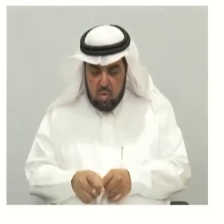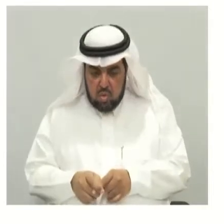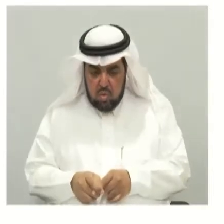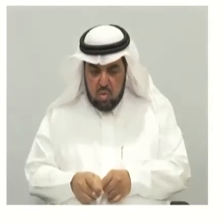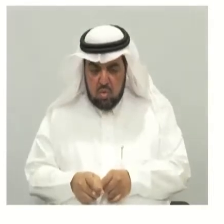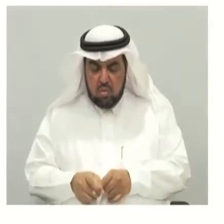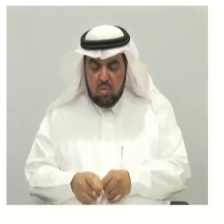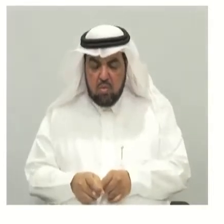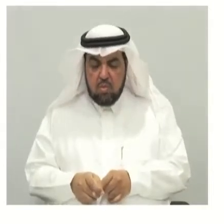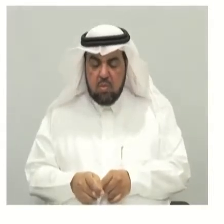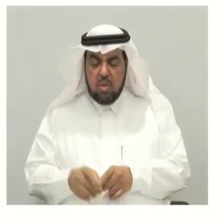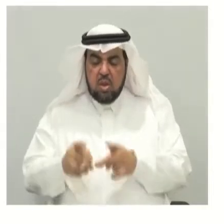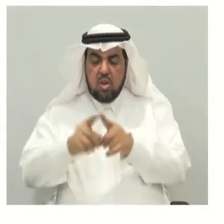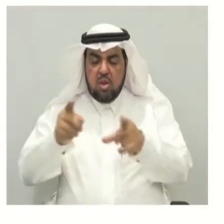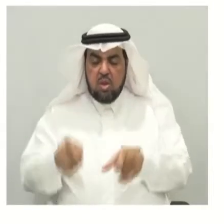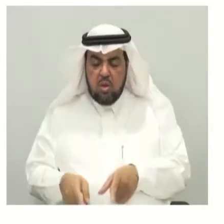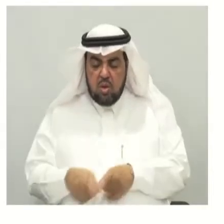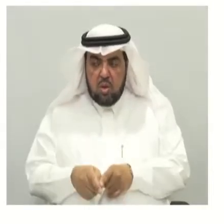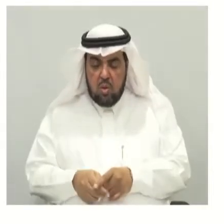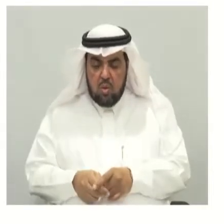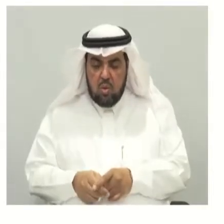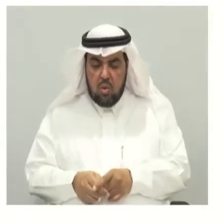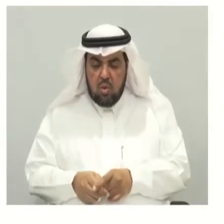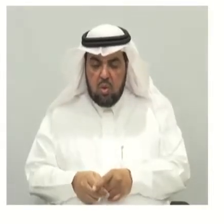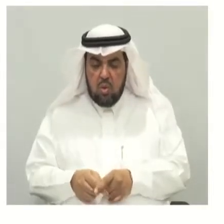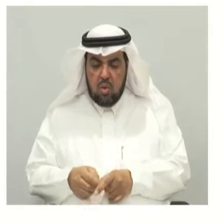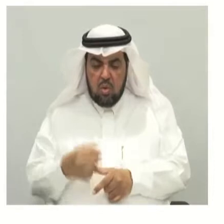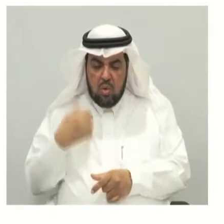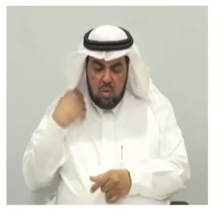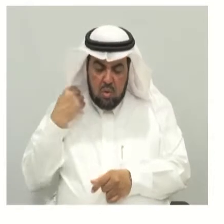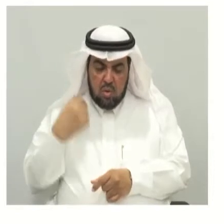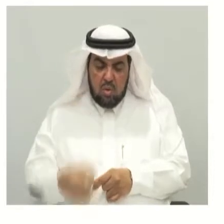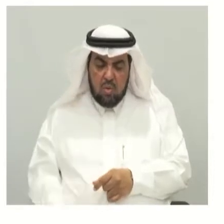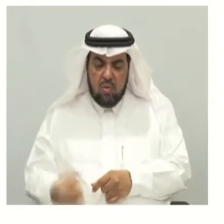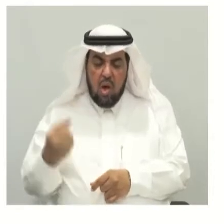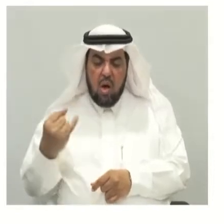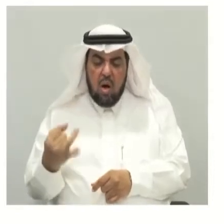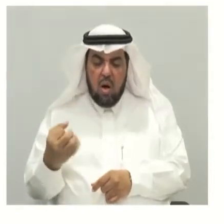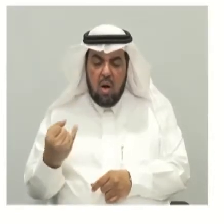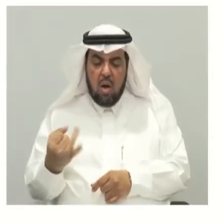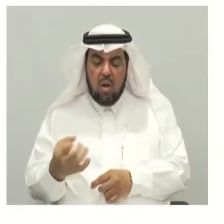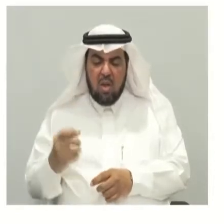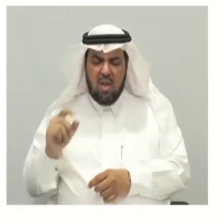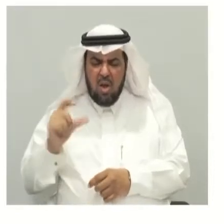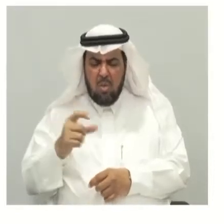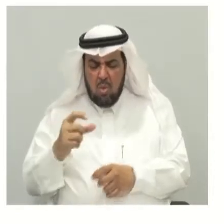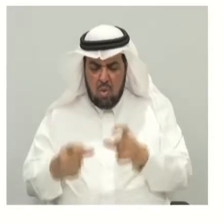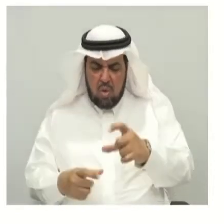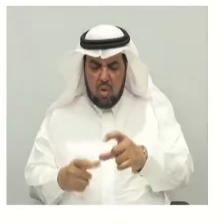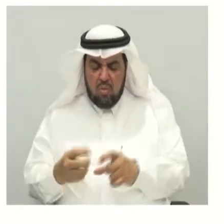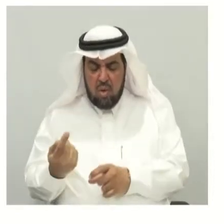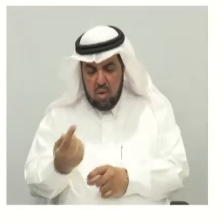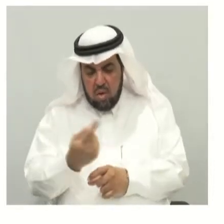بوكسات أو صندوق، بوكسات يعني صندوق. أيضا يتواجد أرقام، يتواجد رموز، يتواجد